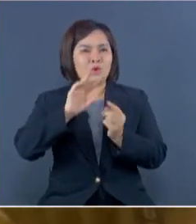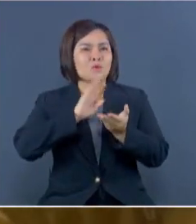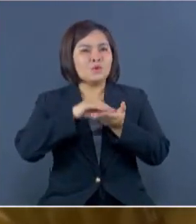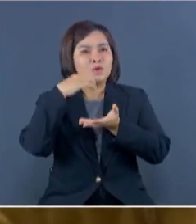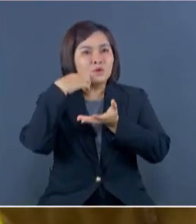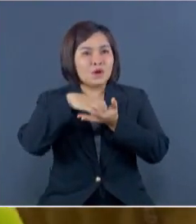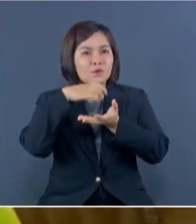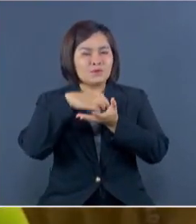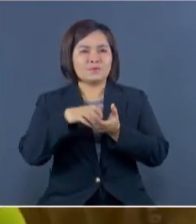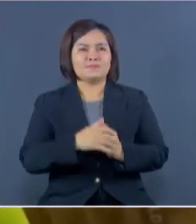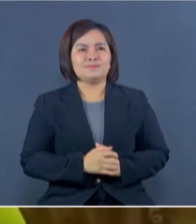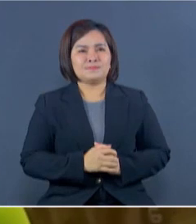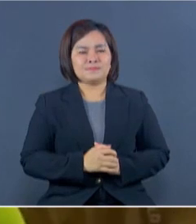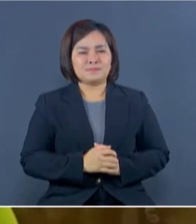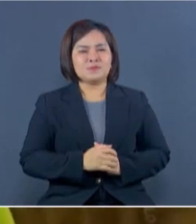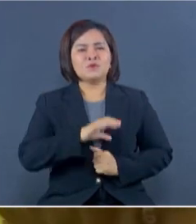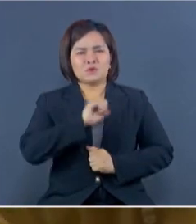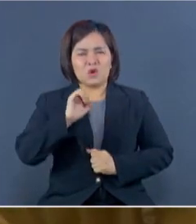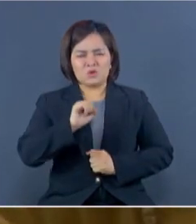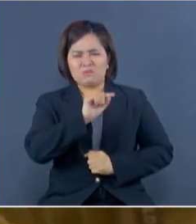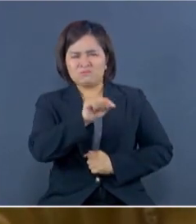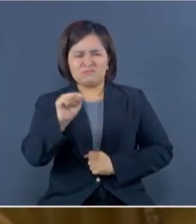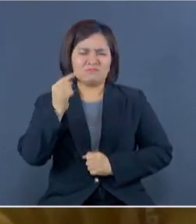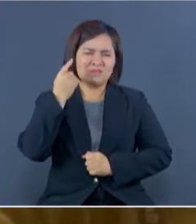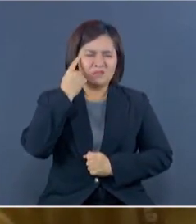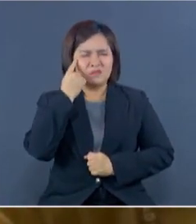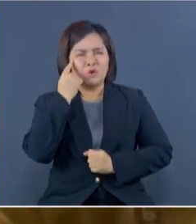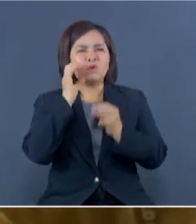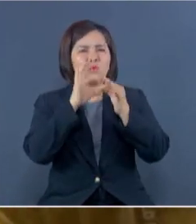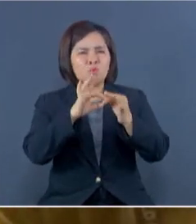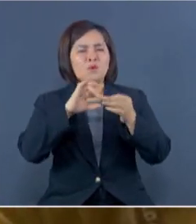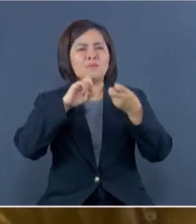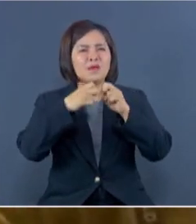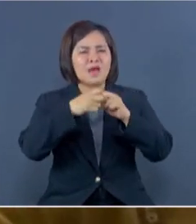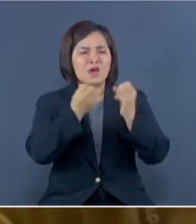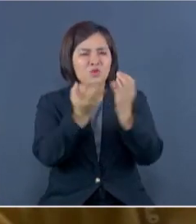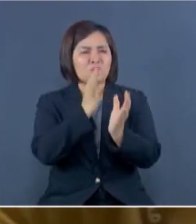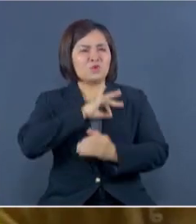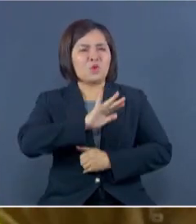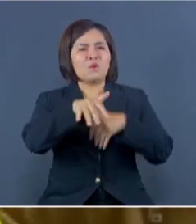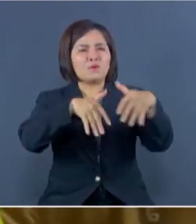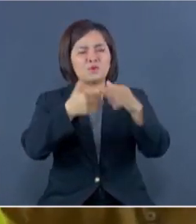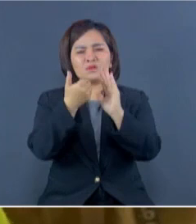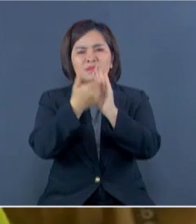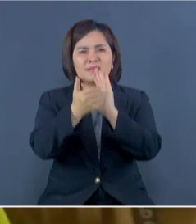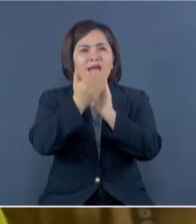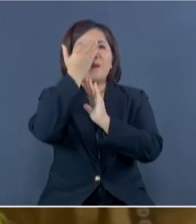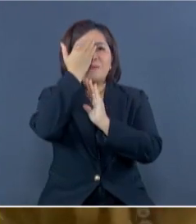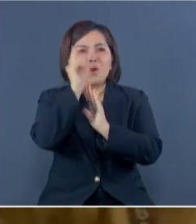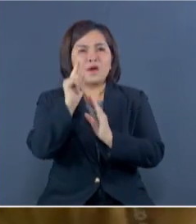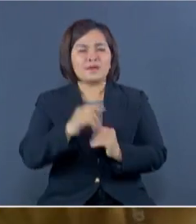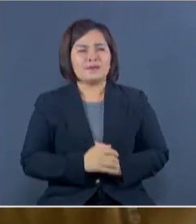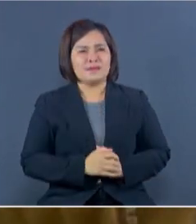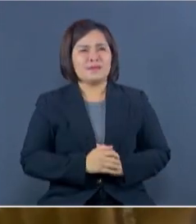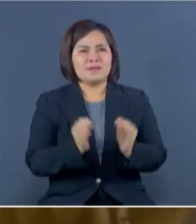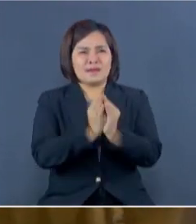หลังจากการประชุมครับบอกว่าส.ส.หลายคนเนี่ยมีความกังวลเรื่องความรู้สึกของประชาชนในภาคอีสานเนื่องจากว่าเป็น